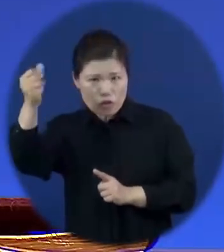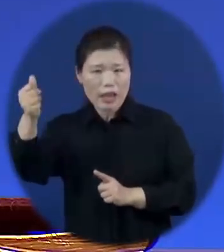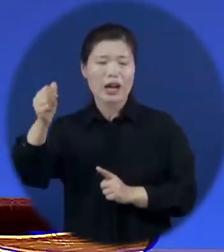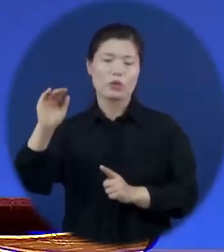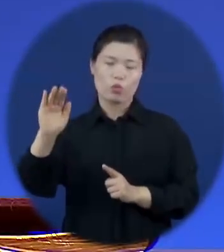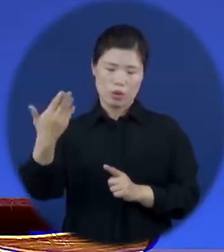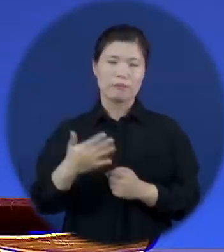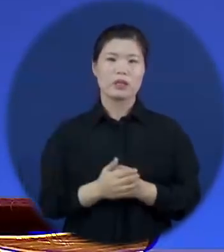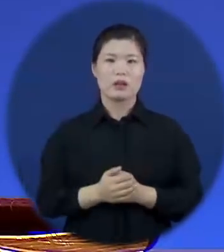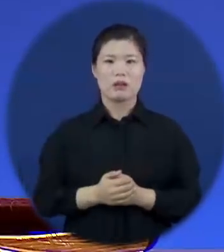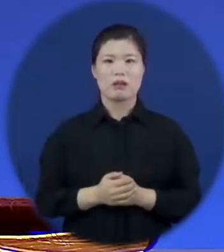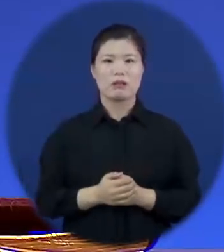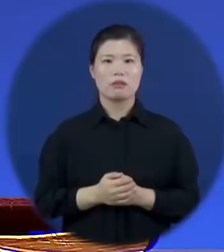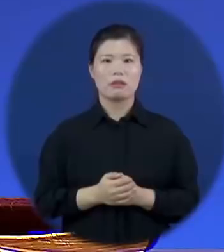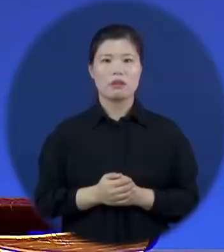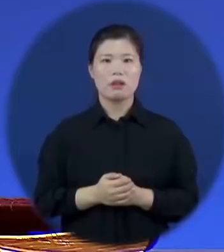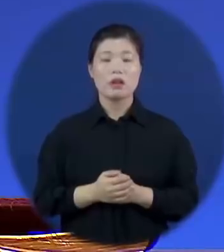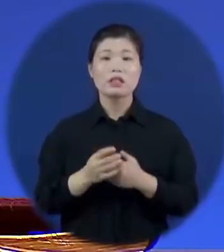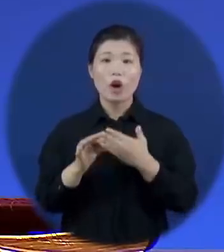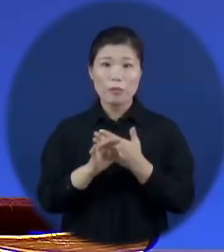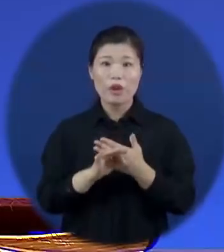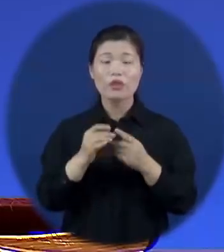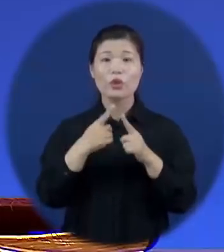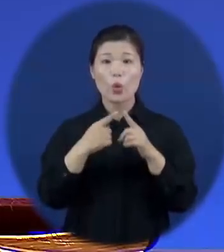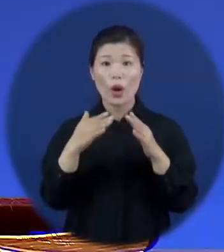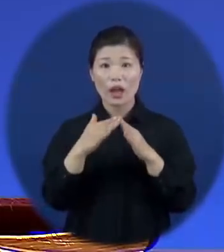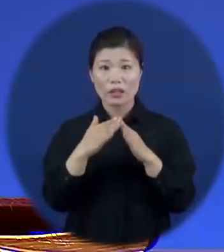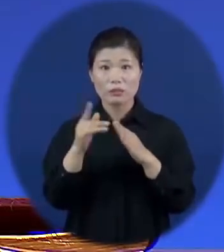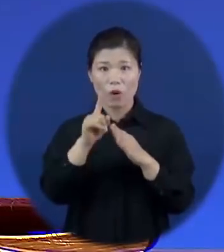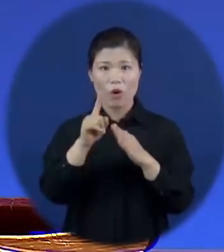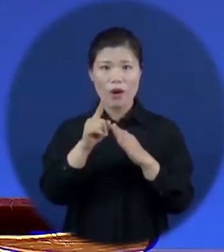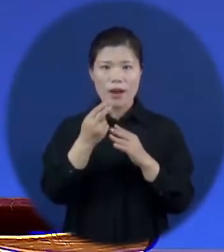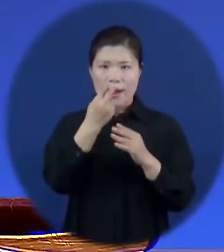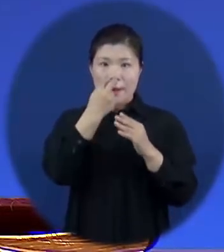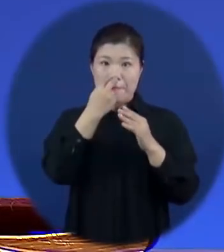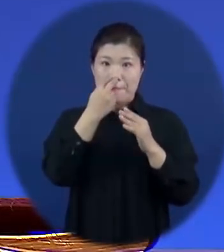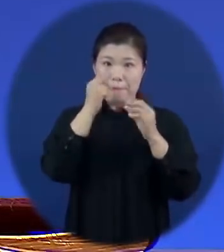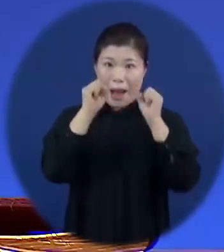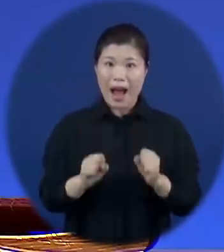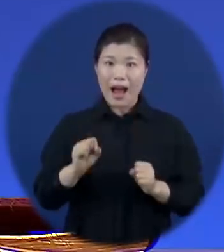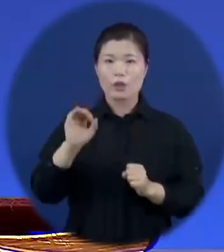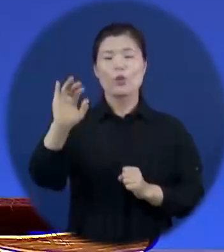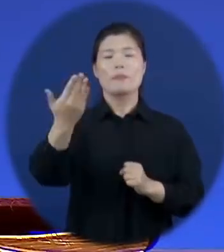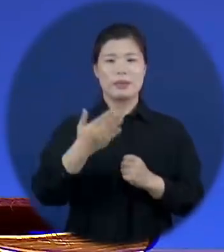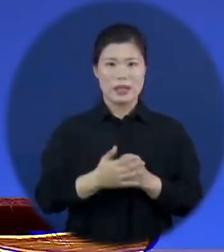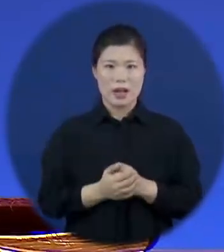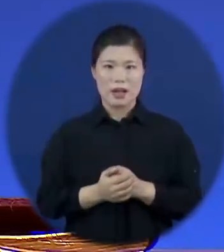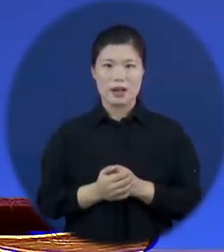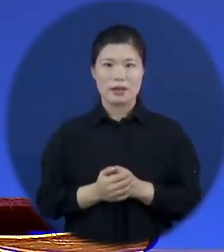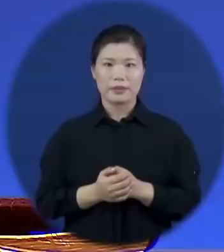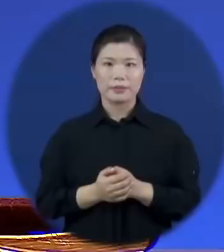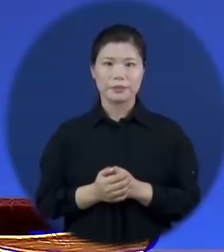익숙해져야 되기 때문입니다. 그런 교회는 살아있을 수밖에 없습니다.